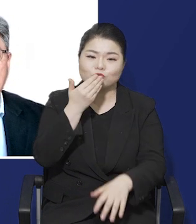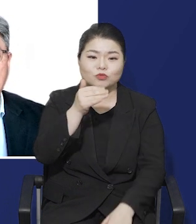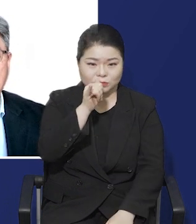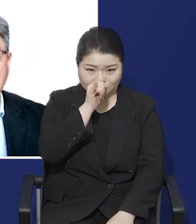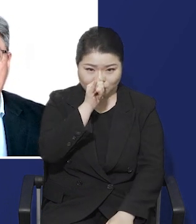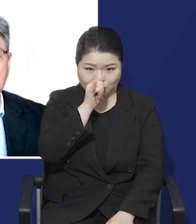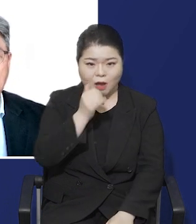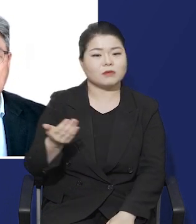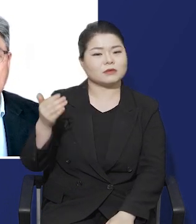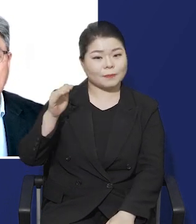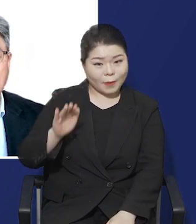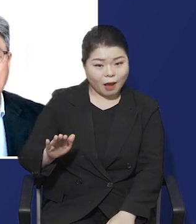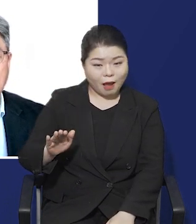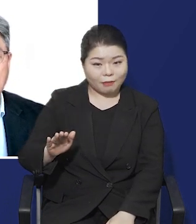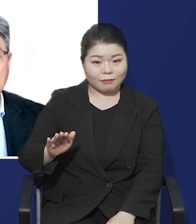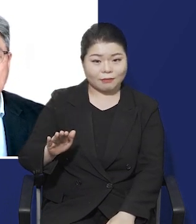있습니다만 아무래도